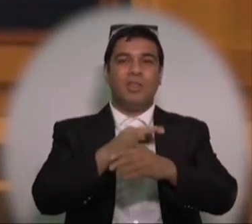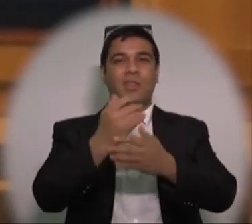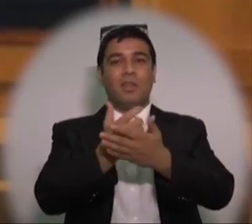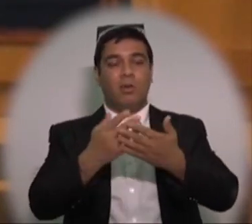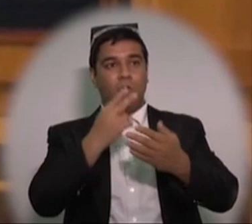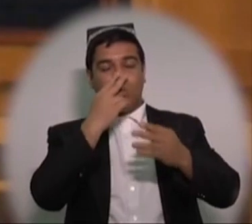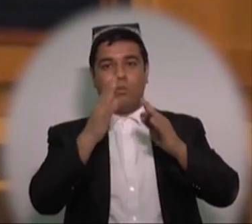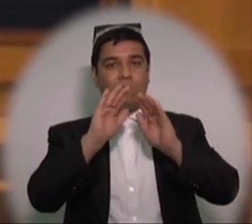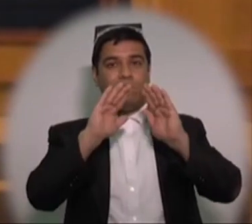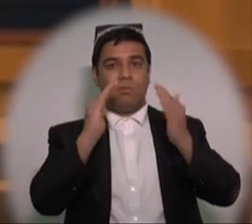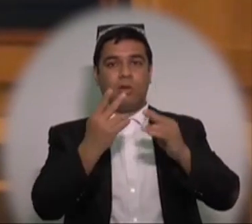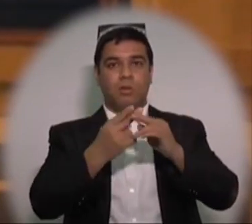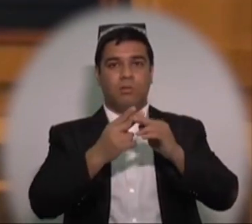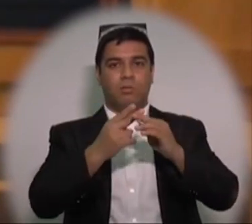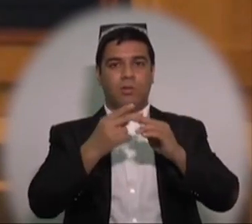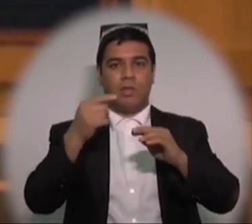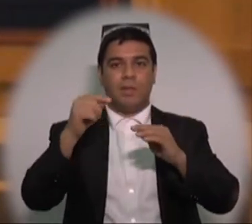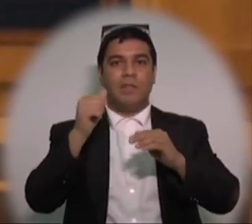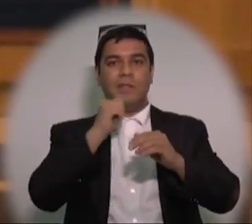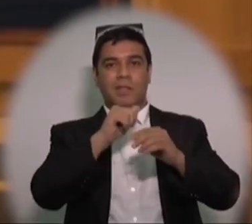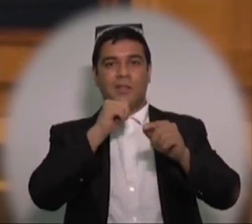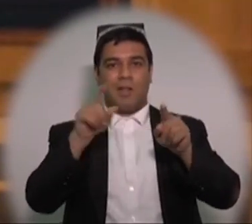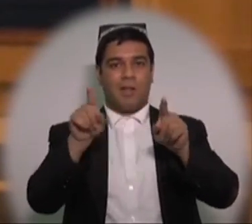ko'radigan darajada qilmasdan ehtishom bilan,